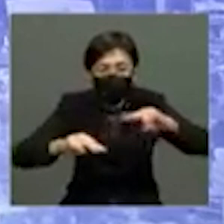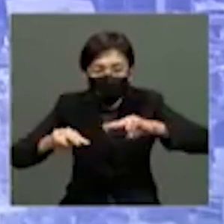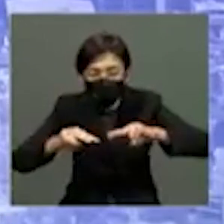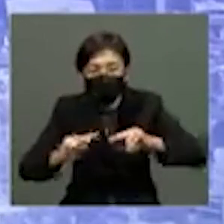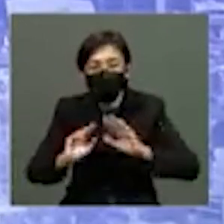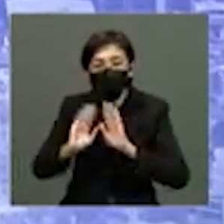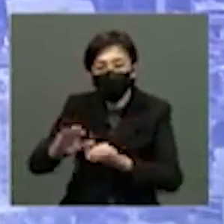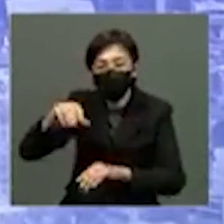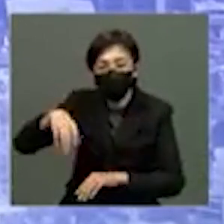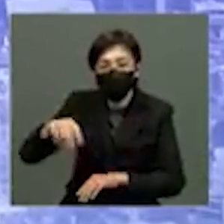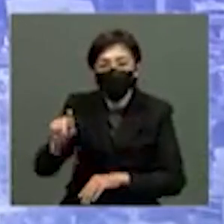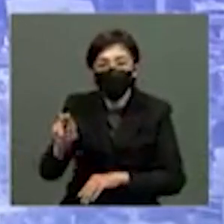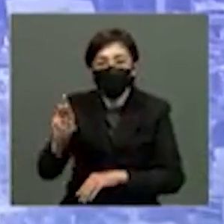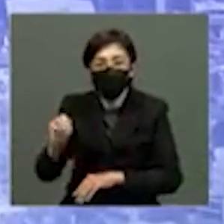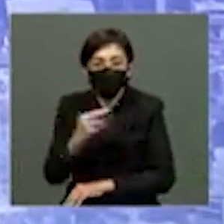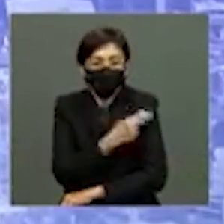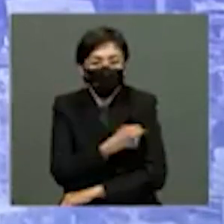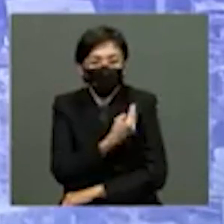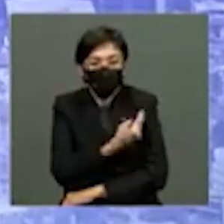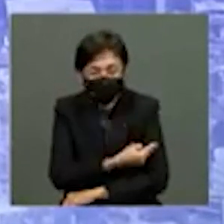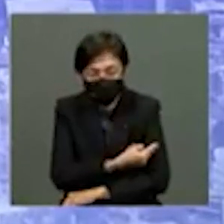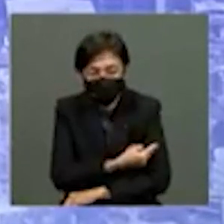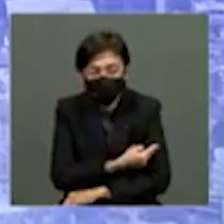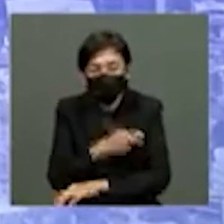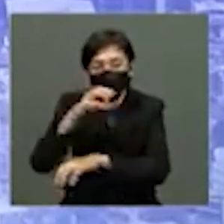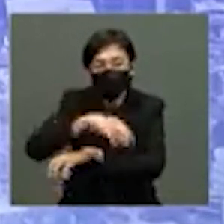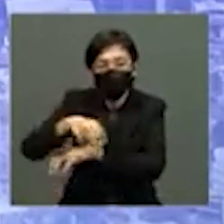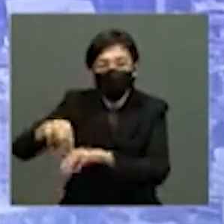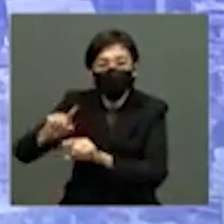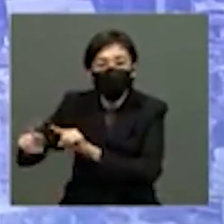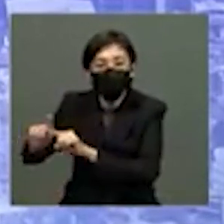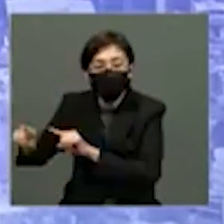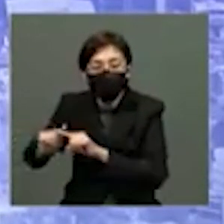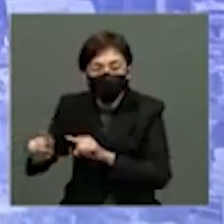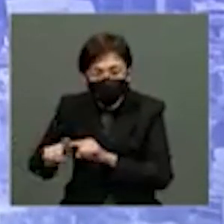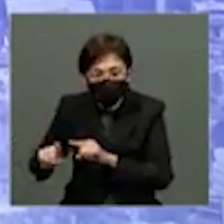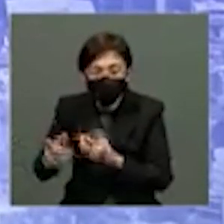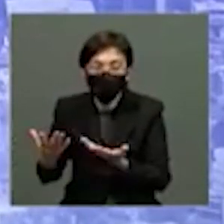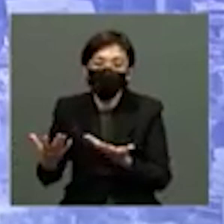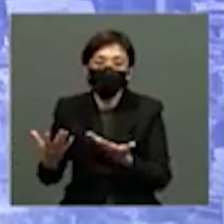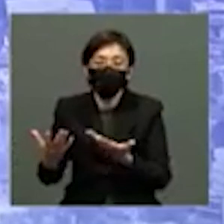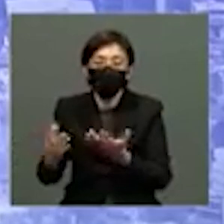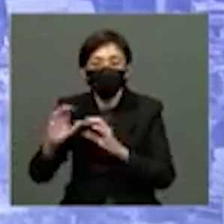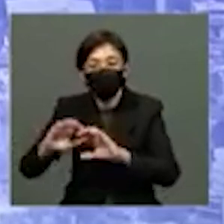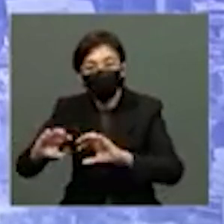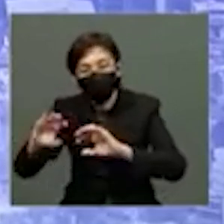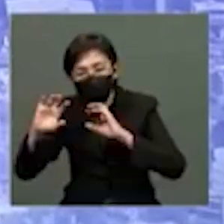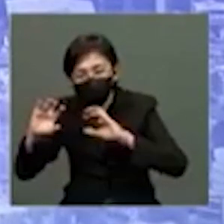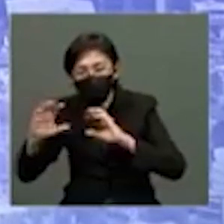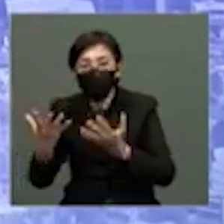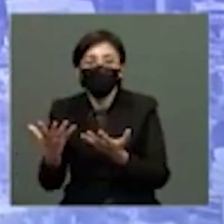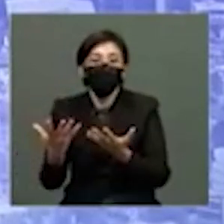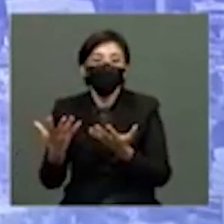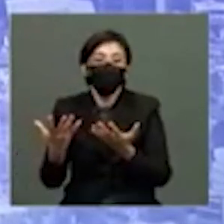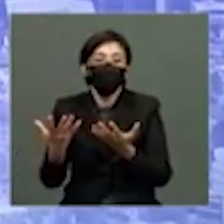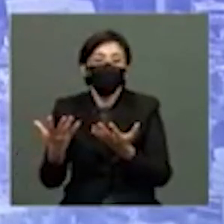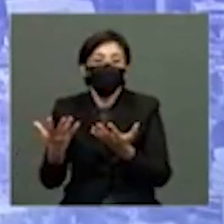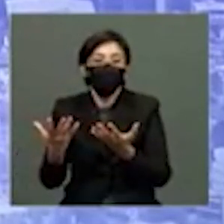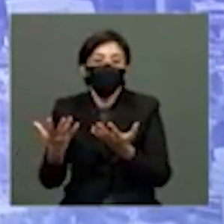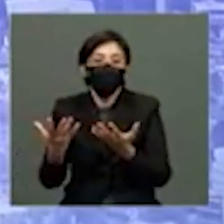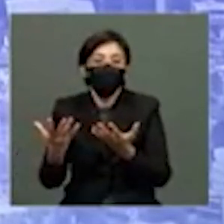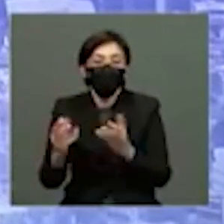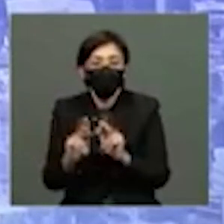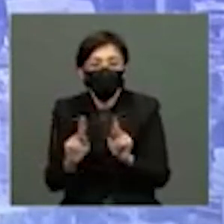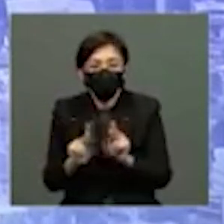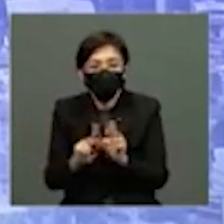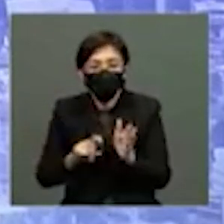างกรมอนามัยนะครับผู้ที่เกี่ยวข้องหรือส่วนอื่นๆหรือส่วนปกครองเขาเรียกอะไรคณะ